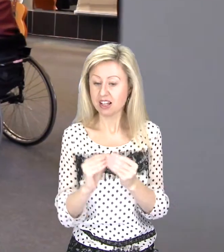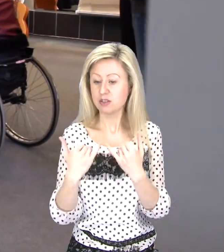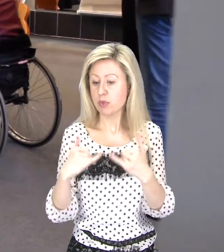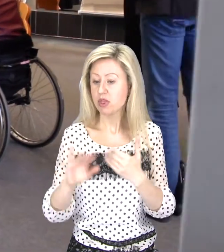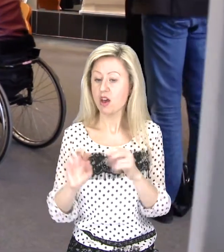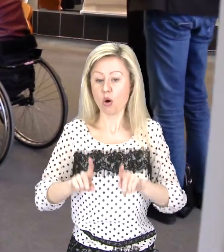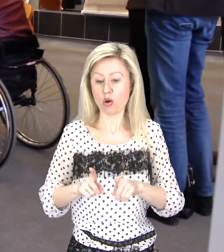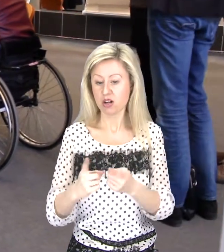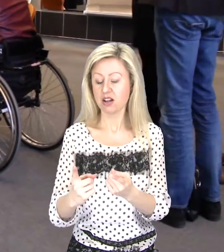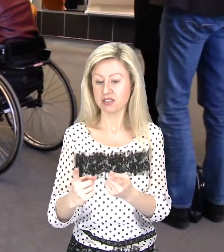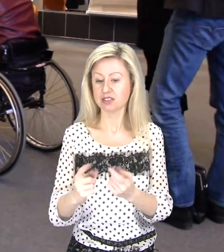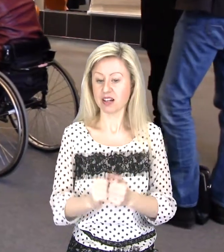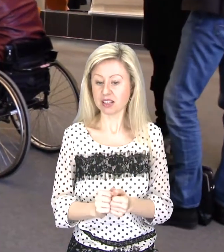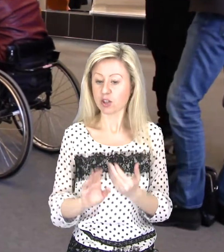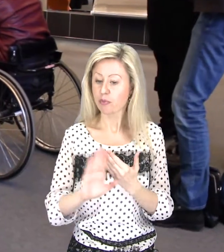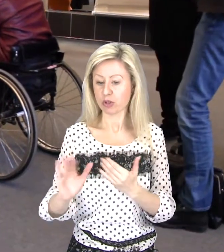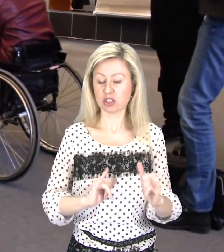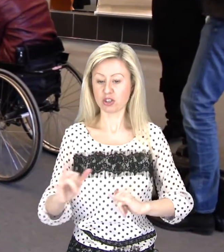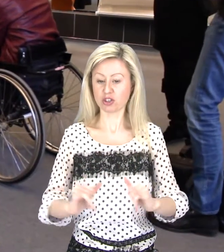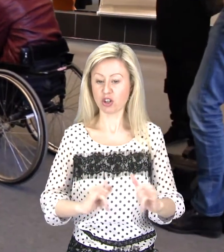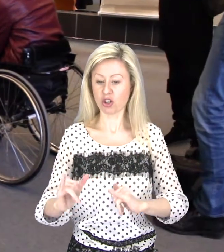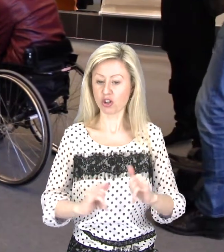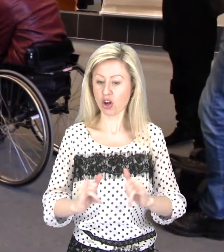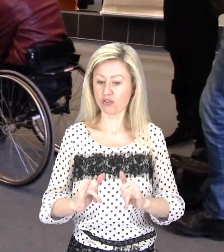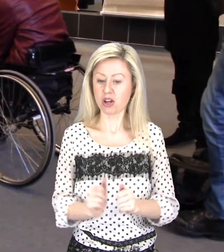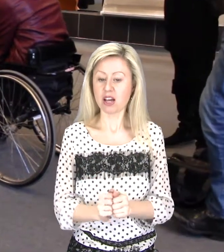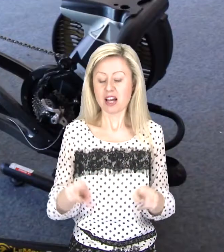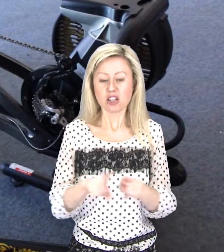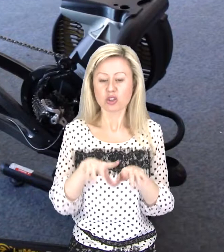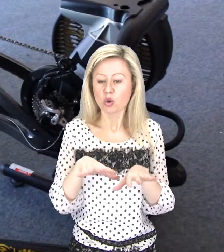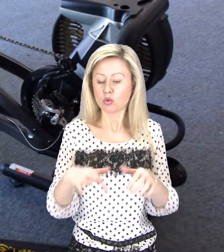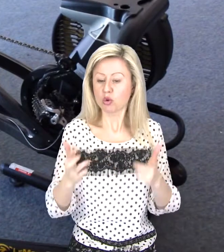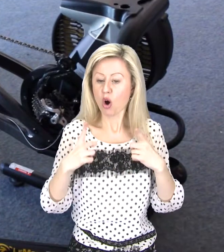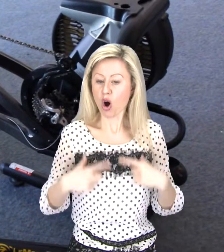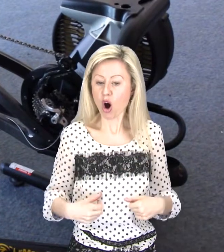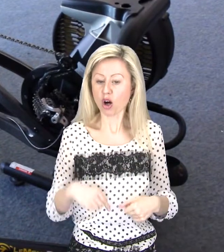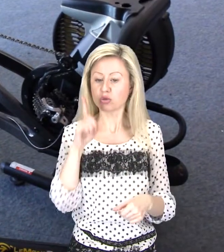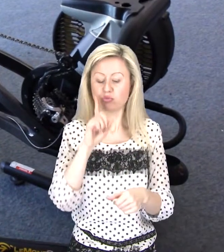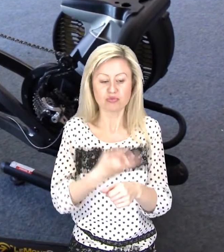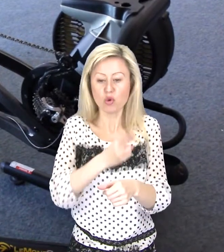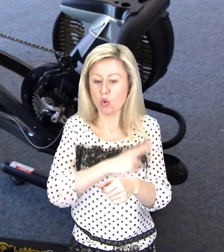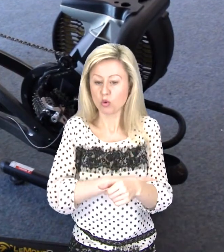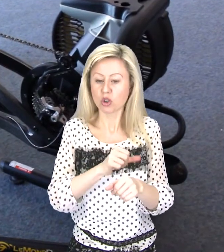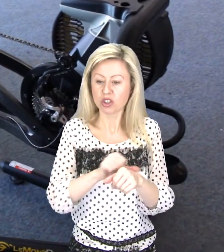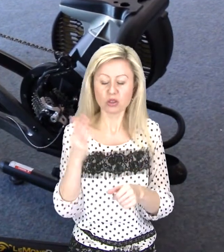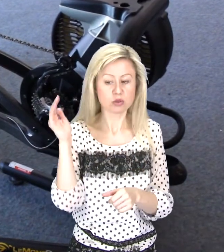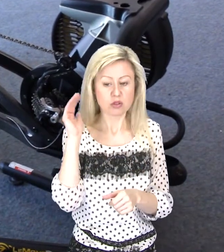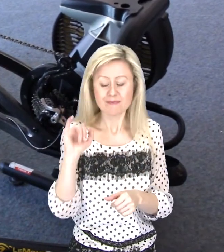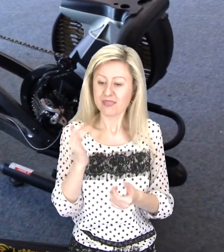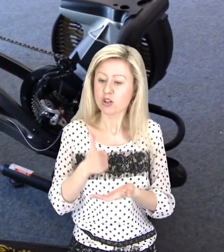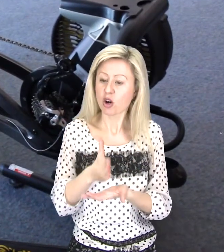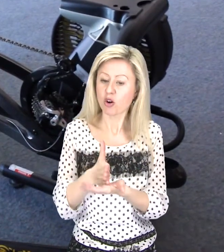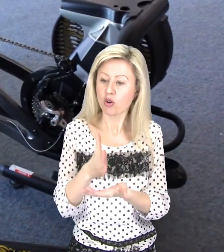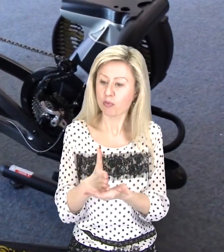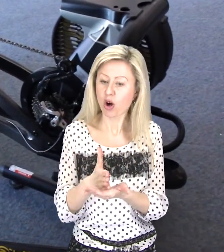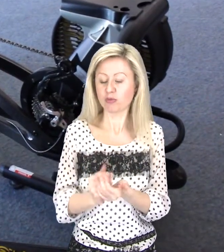pozarządowymi. Modelowym dlatego, że z jednej strony są urzędnicy, którzy są pełni empatii, którzy wsłuchują się w głosy organizacji, dla których ten głos